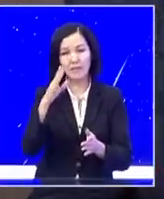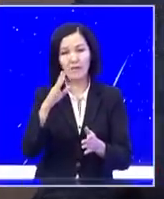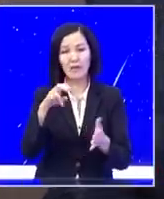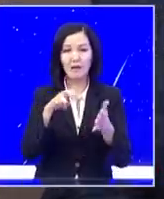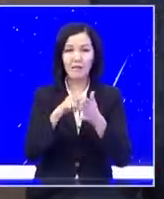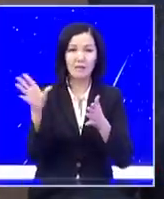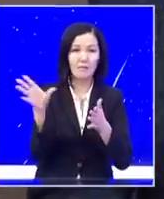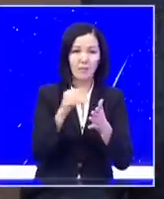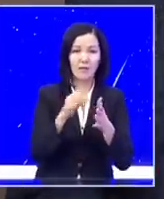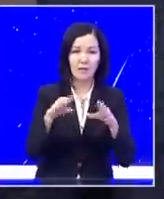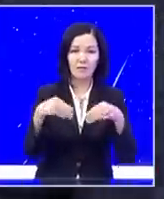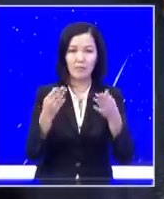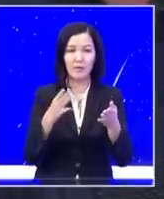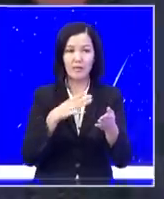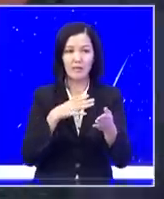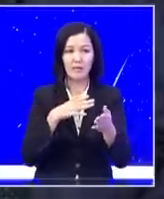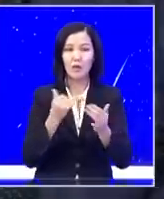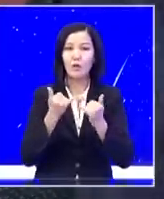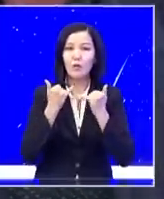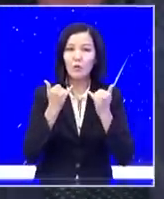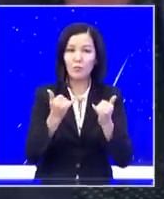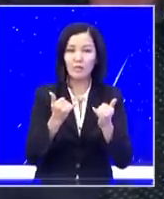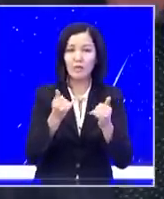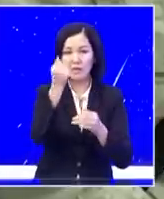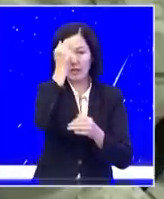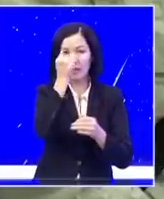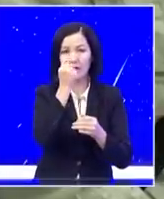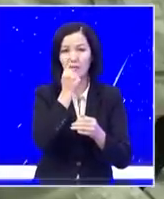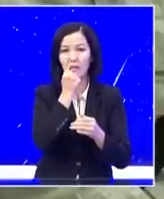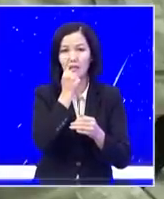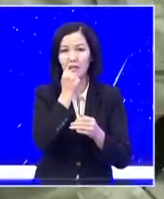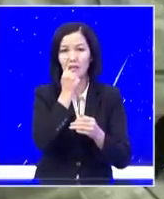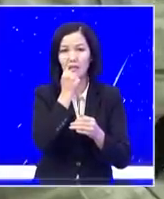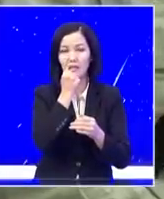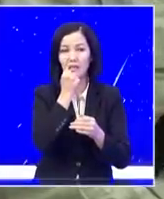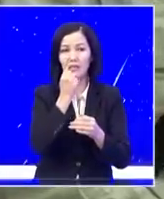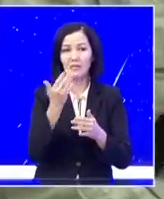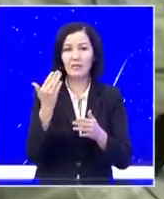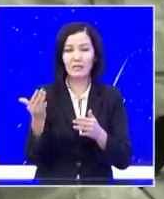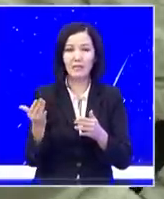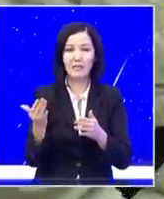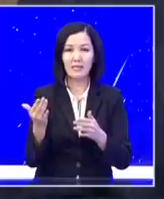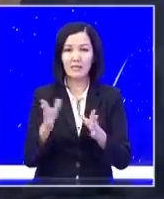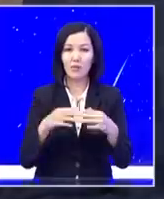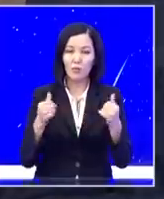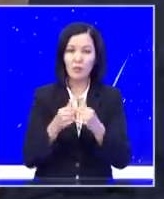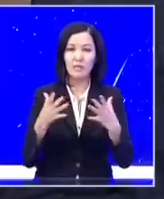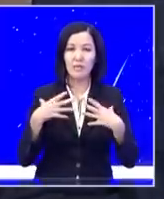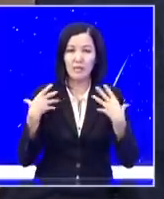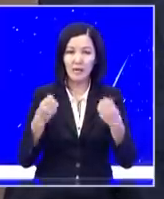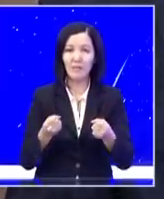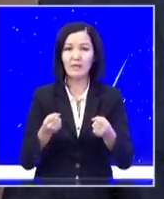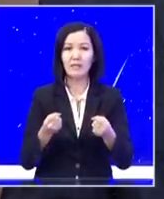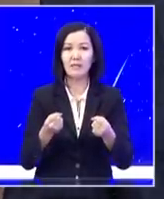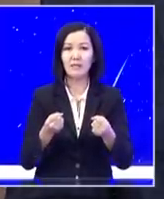рахмет. Рахмет, құрметті дегендеріңе. Иманы жолдас болсын, сіздерің де отбасыларыңыз заман,